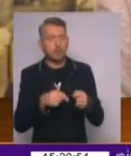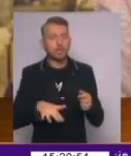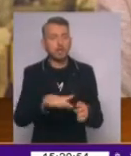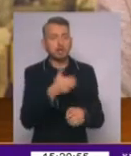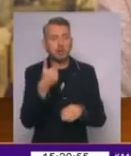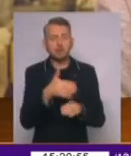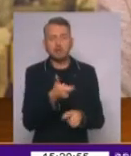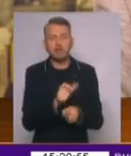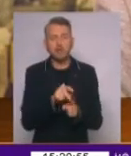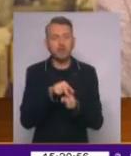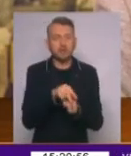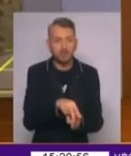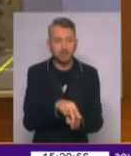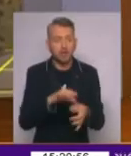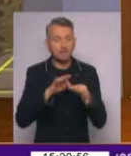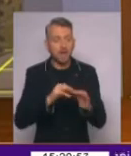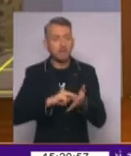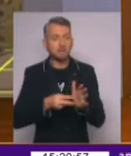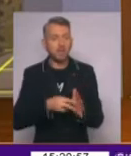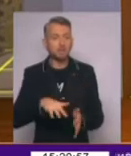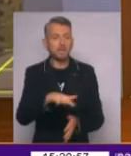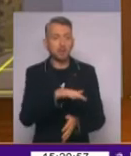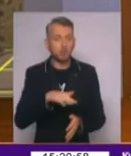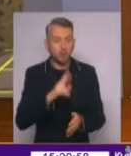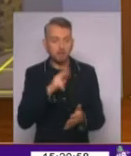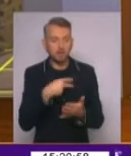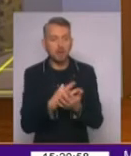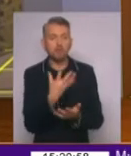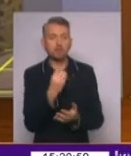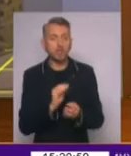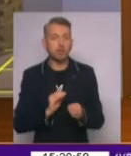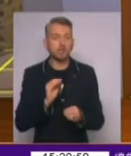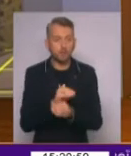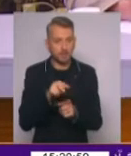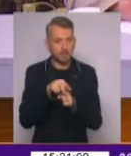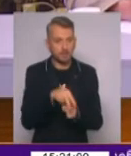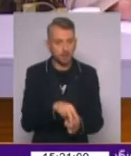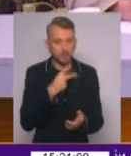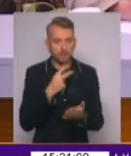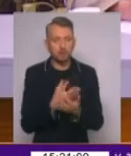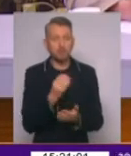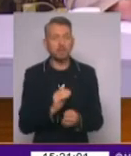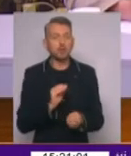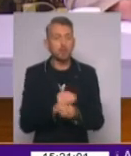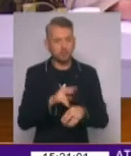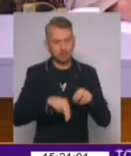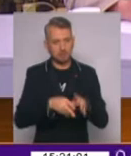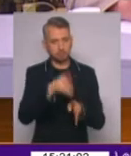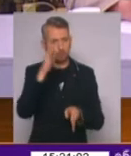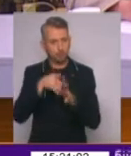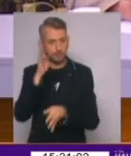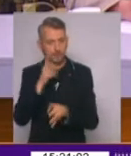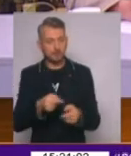вже перевантажена, а детальним планом території передбачено іще додаткове навантаження у вигляді ще додаткових забудов.